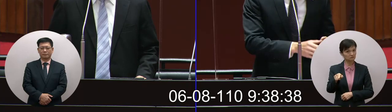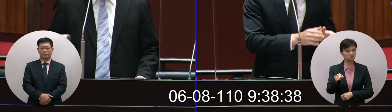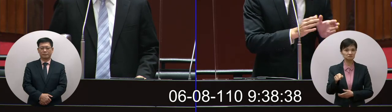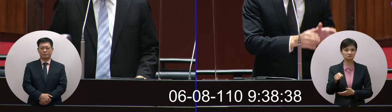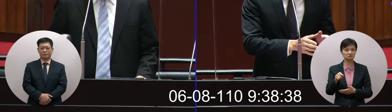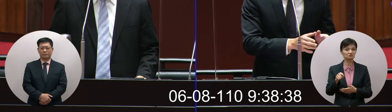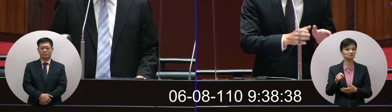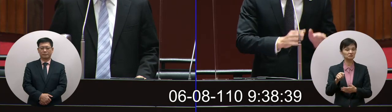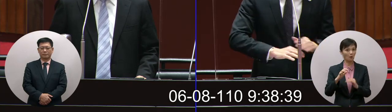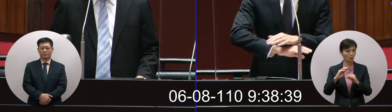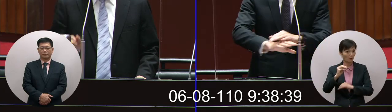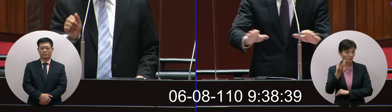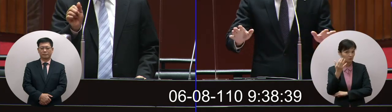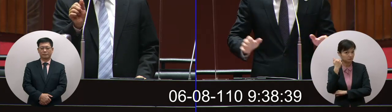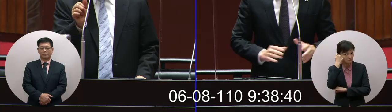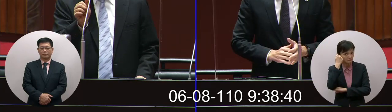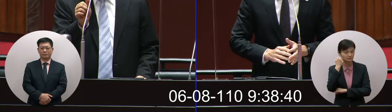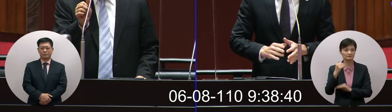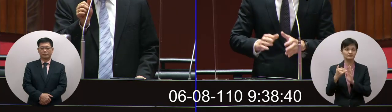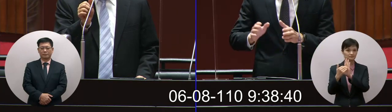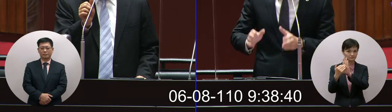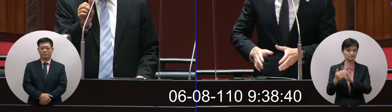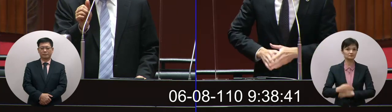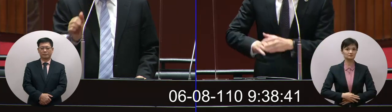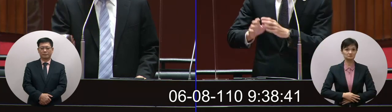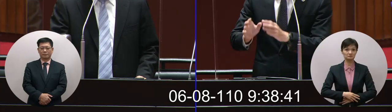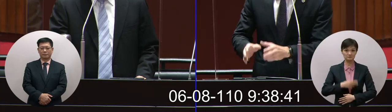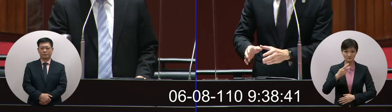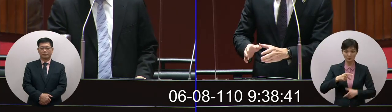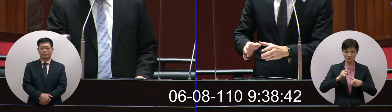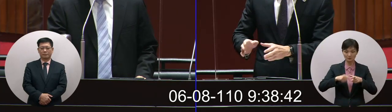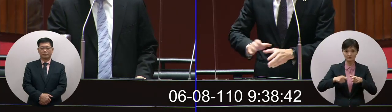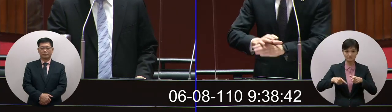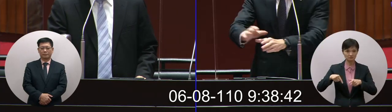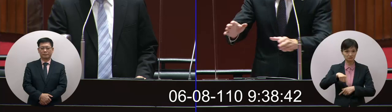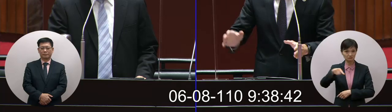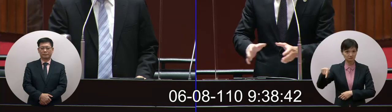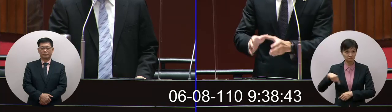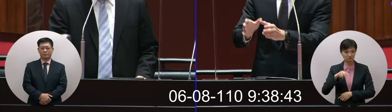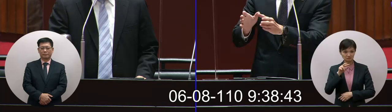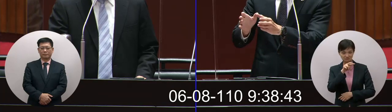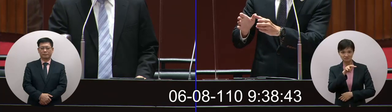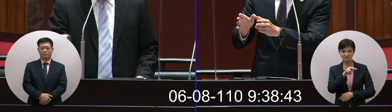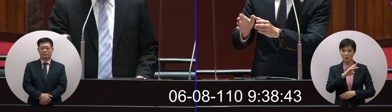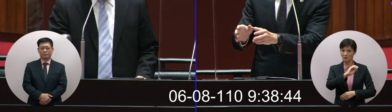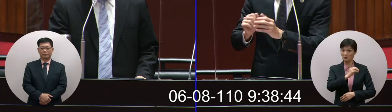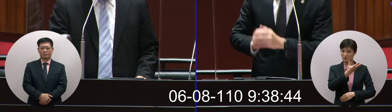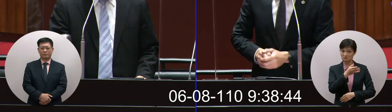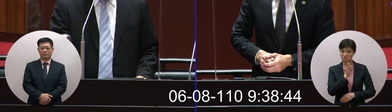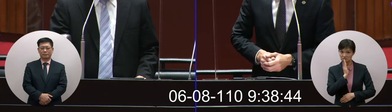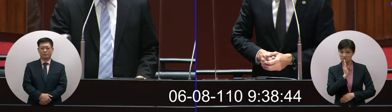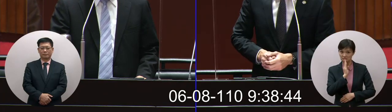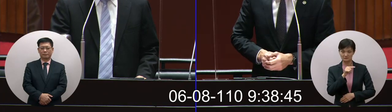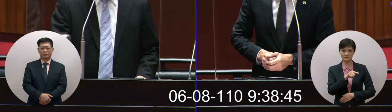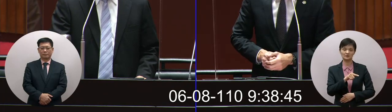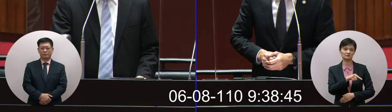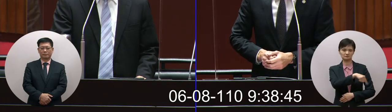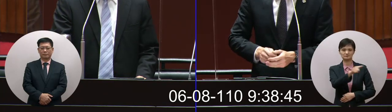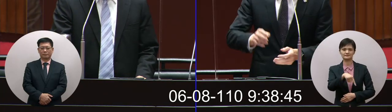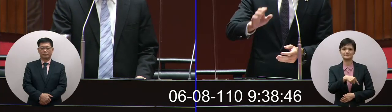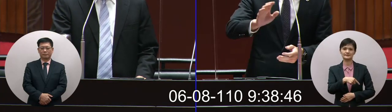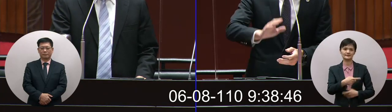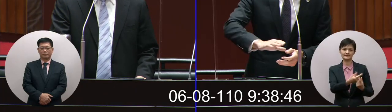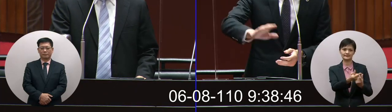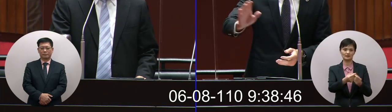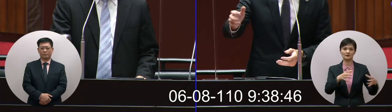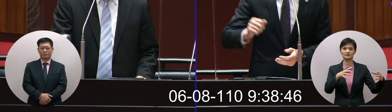嘛有公司要求所有的万华人，伊拢爱甲关做伙伫即个会议室内底做工课，